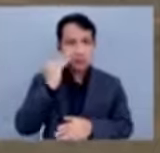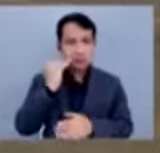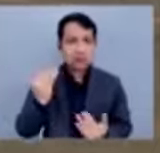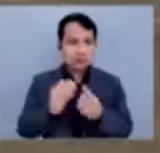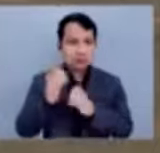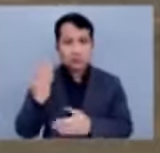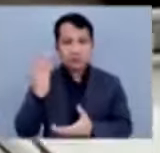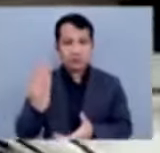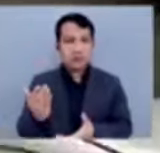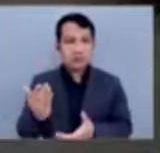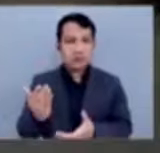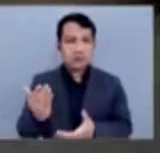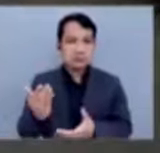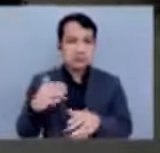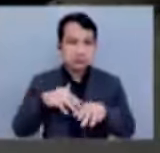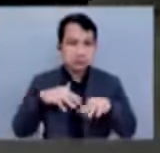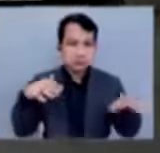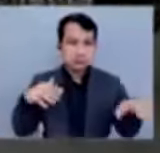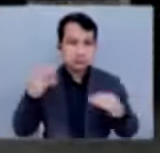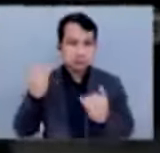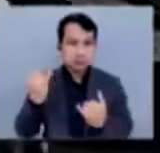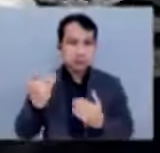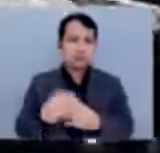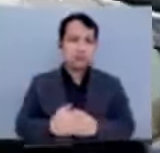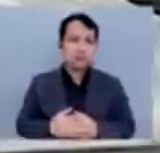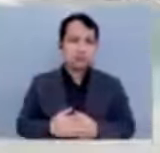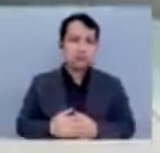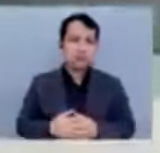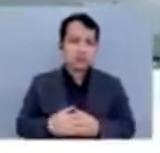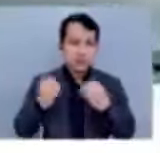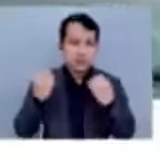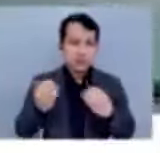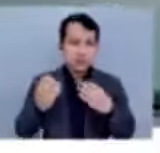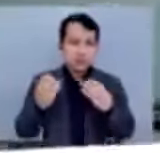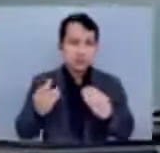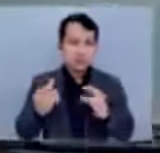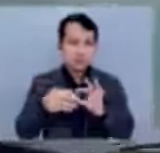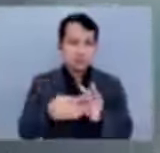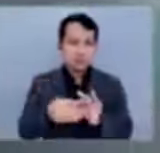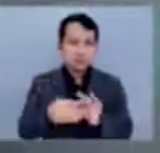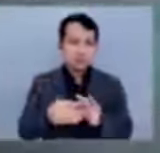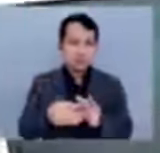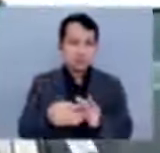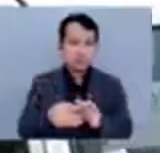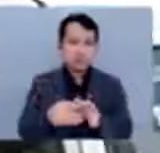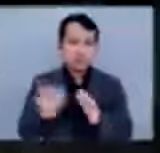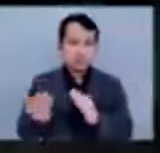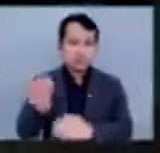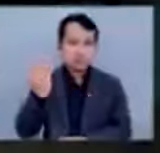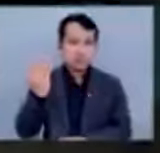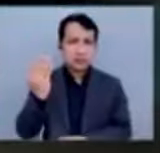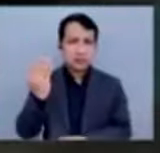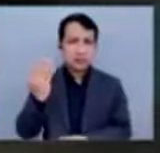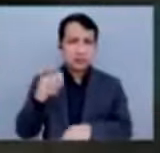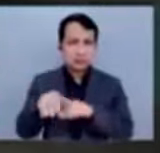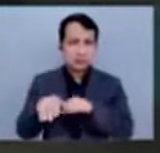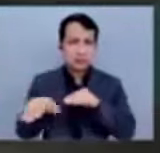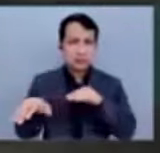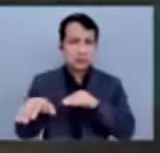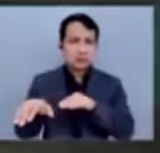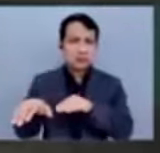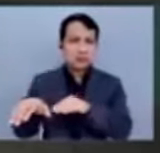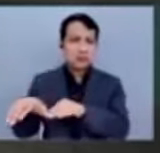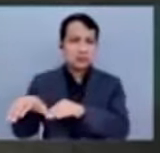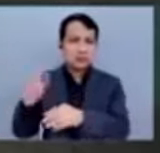ilang ang daloy ng trapiko. Sa dami nga ng mga sasakyan na bumabiyahe ngayong umaga, bumabagal tuloy ang daloy ng